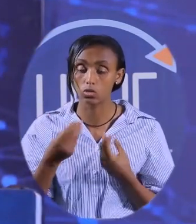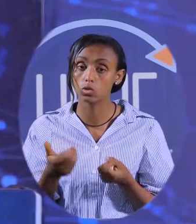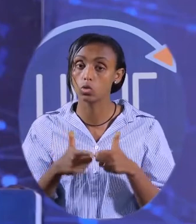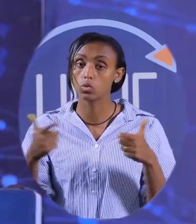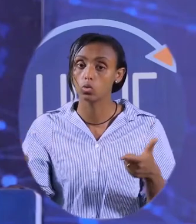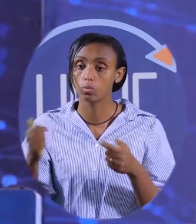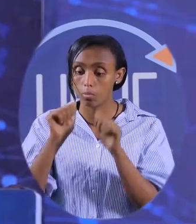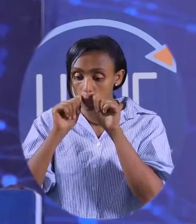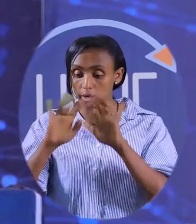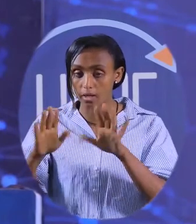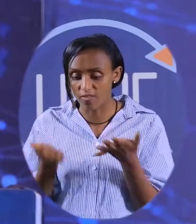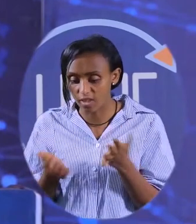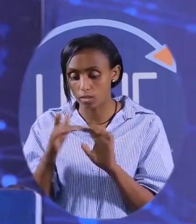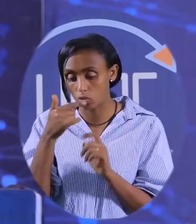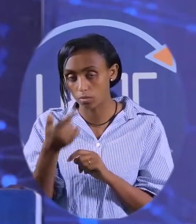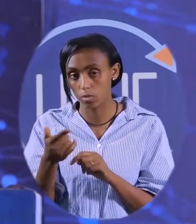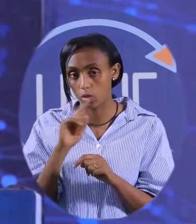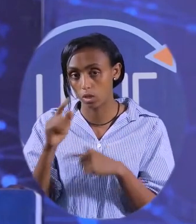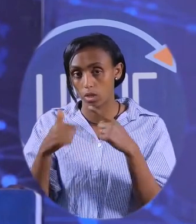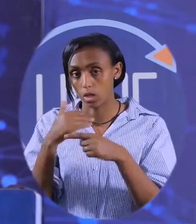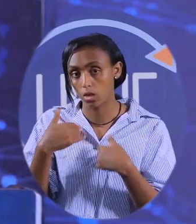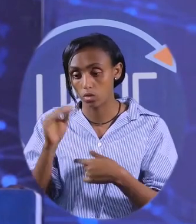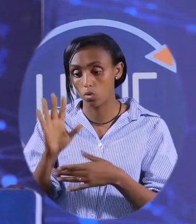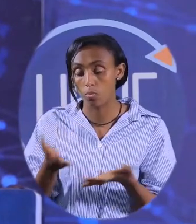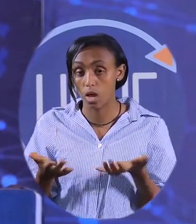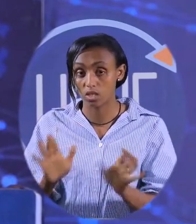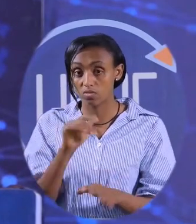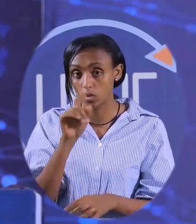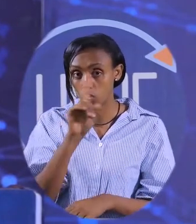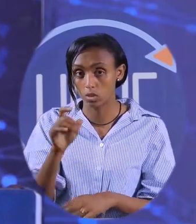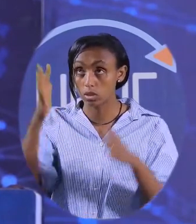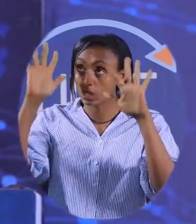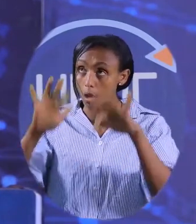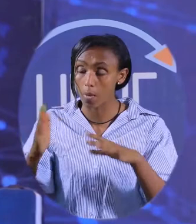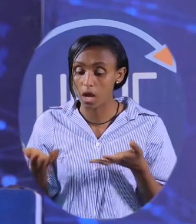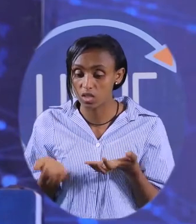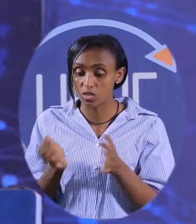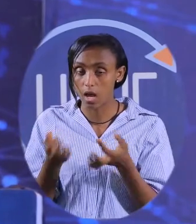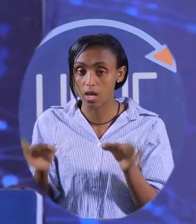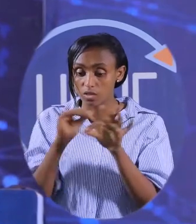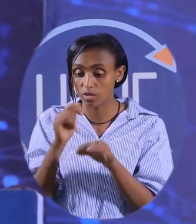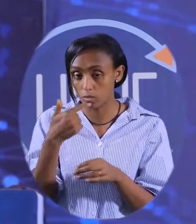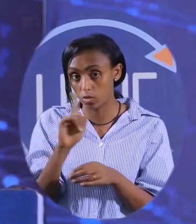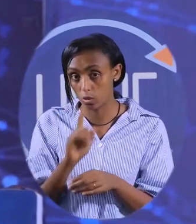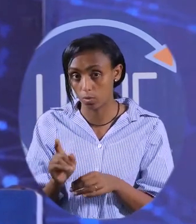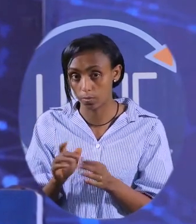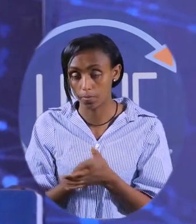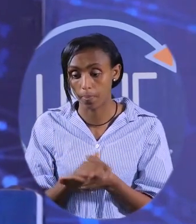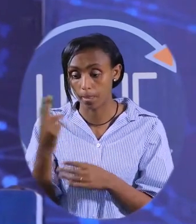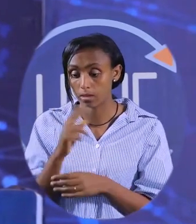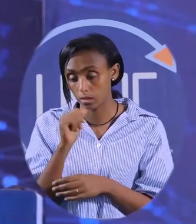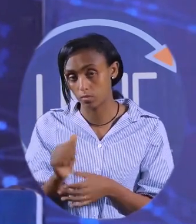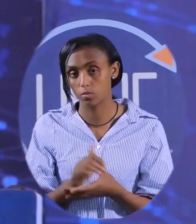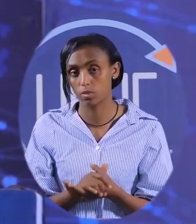በረከት አንፈልግም ወደ ማለት እየን ነው አሁን። ሰው ማያስፈልግ ከሆነ ማለት ነው። ዝናብ ማያስፈልገንም ልንል ነው። ምክንያቱም ጎርፎና